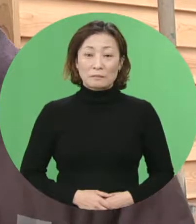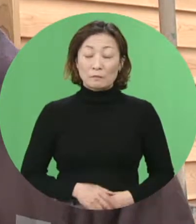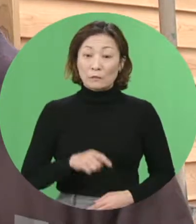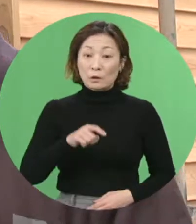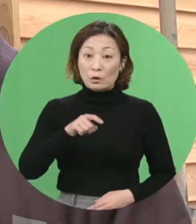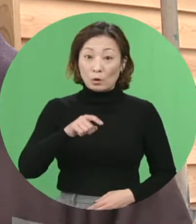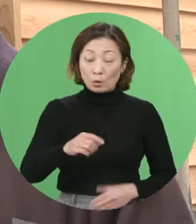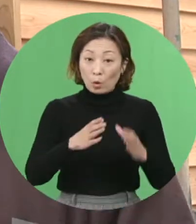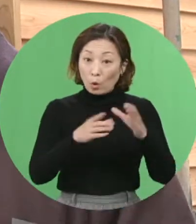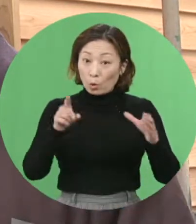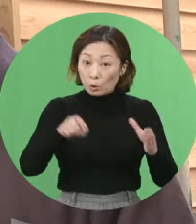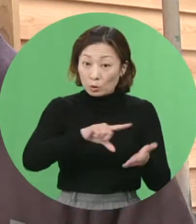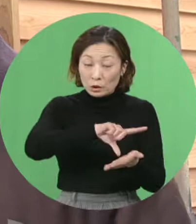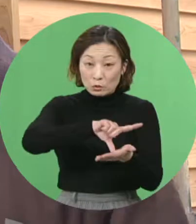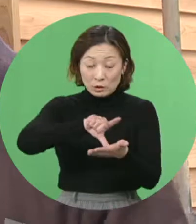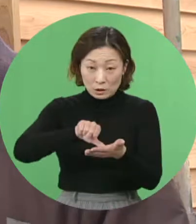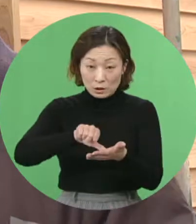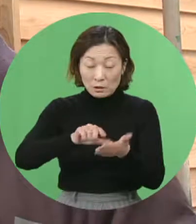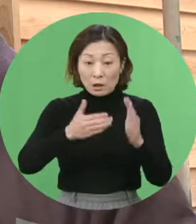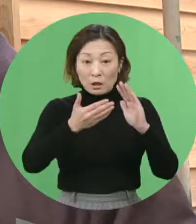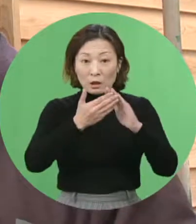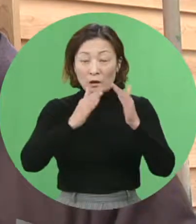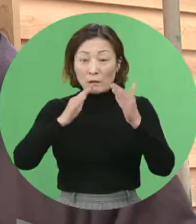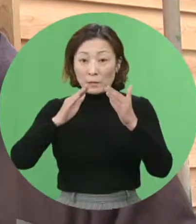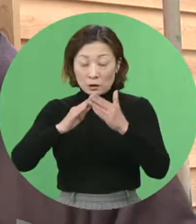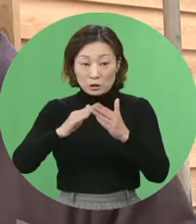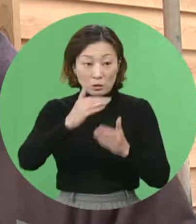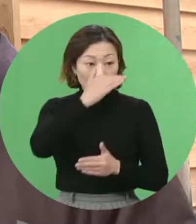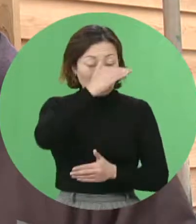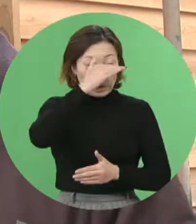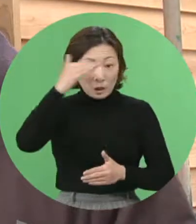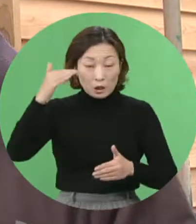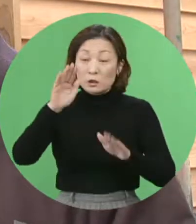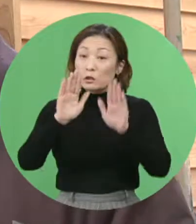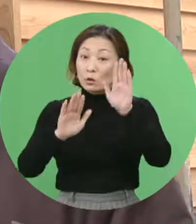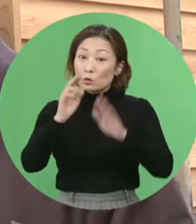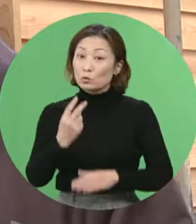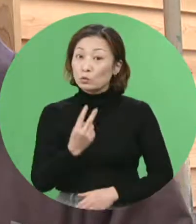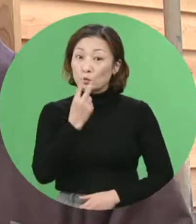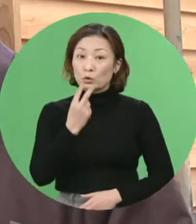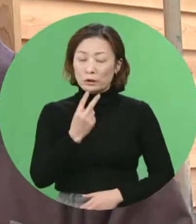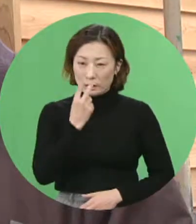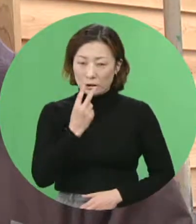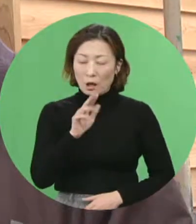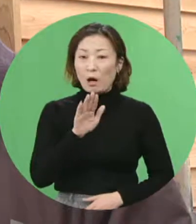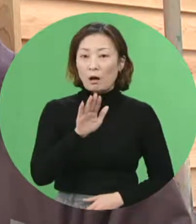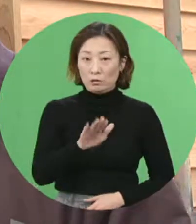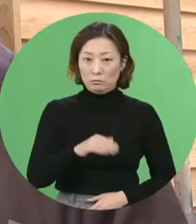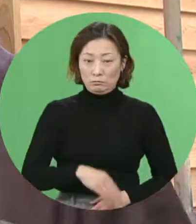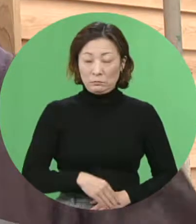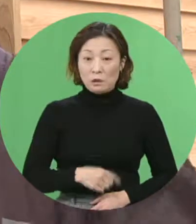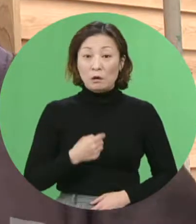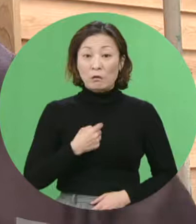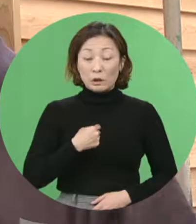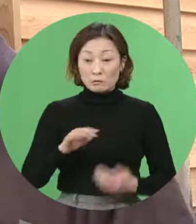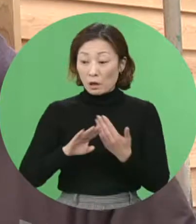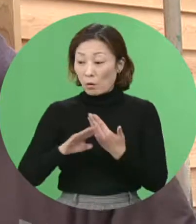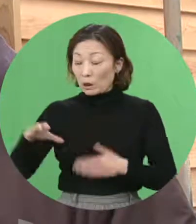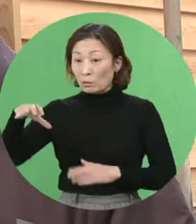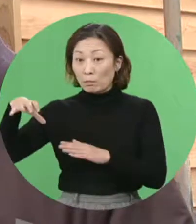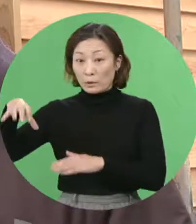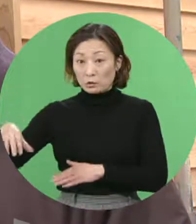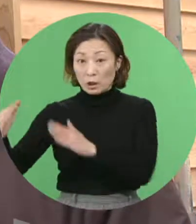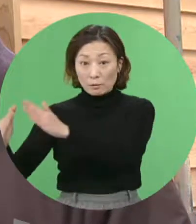大野っていうのはやはり大野の町の景色、雰囲気、空気、そういうものがあるっていうふうに自分は外から入ってき